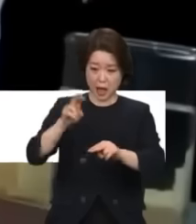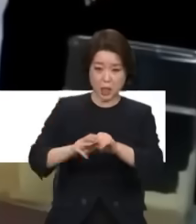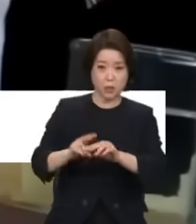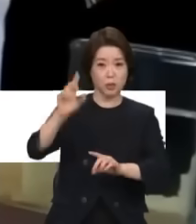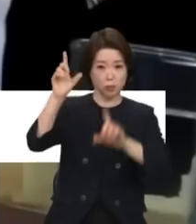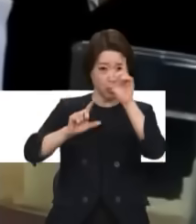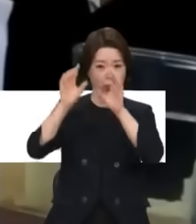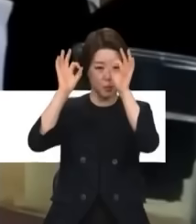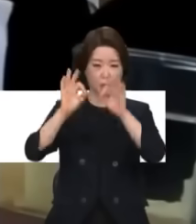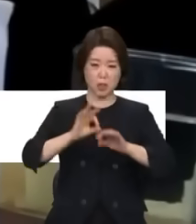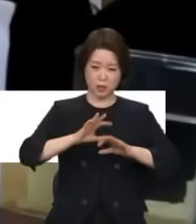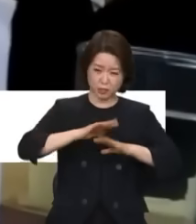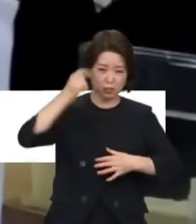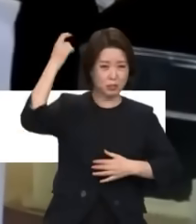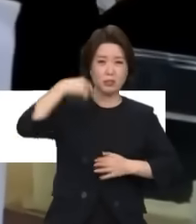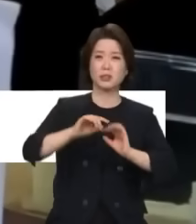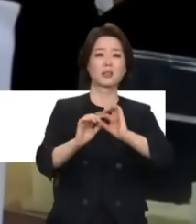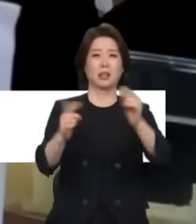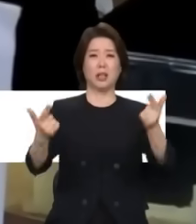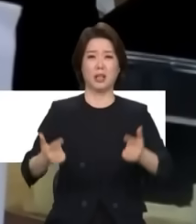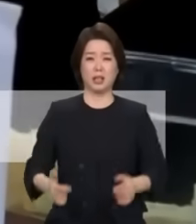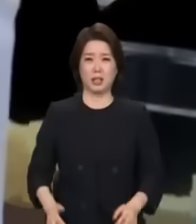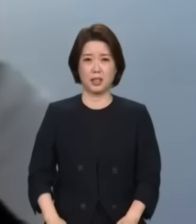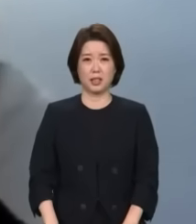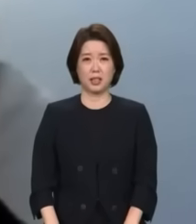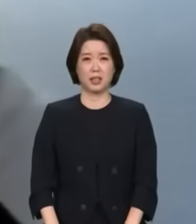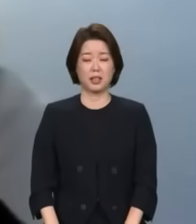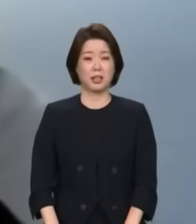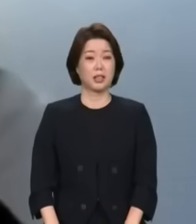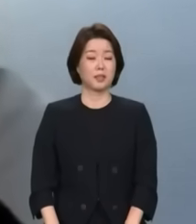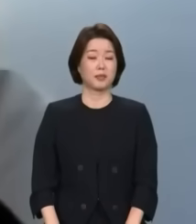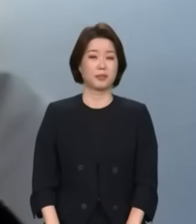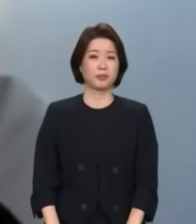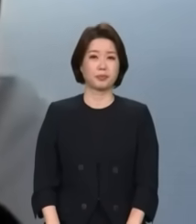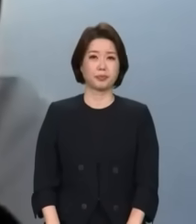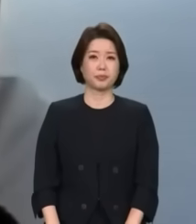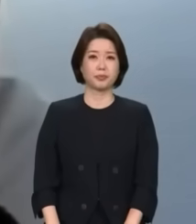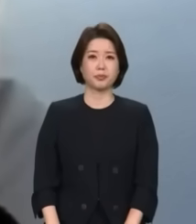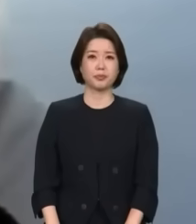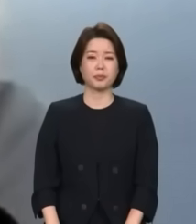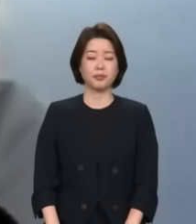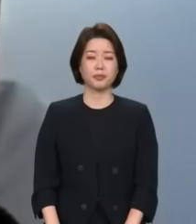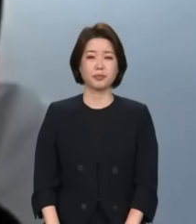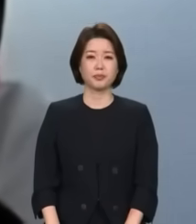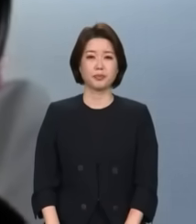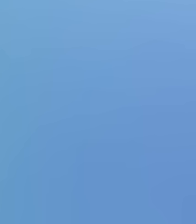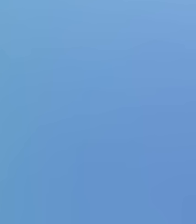태도가 두려움을 느끼는 모습이 아니라고도 했습니다. JTBC 한민정입니다.